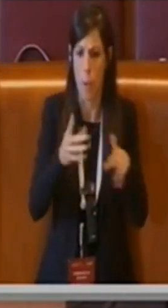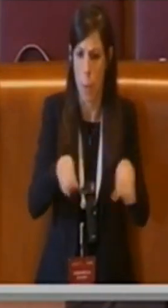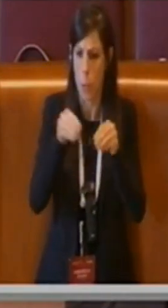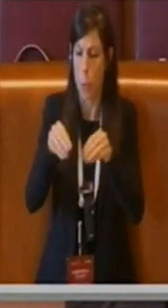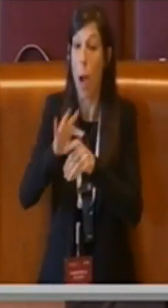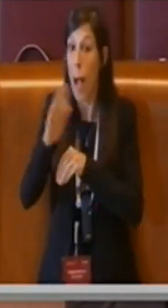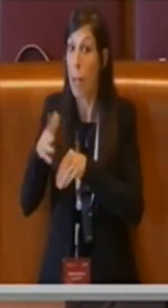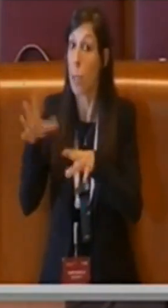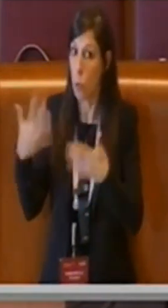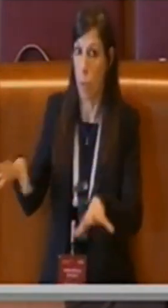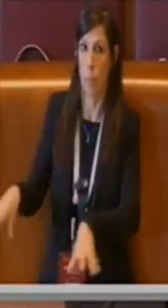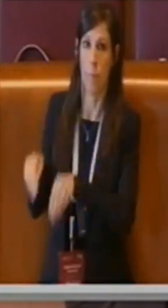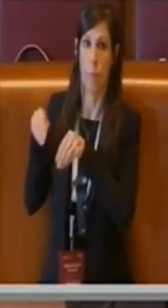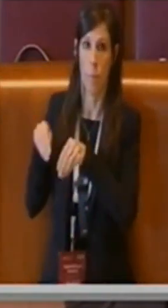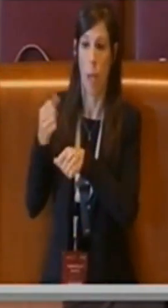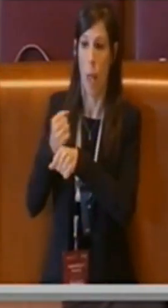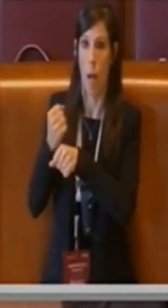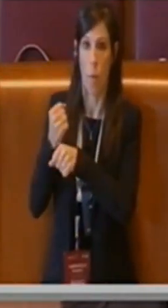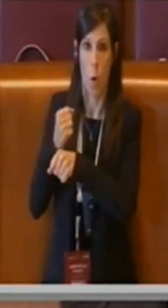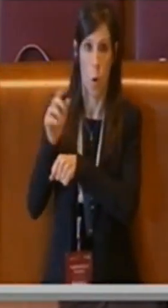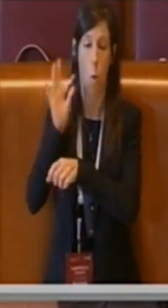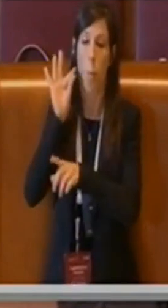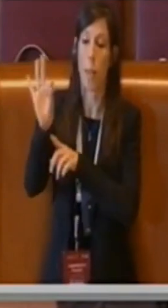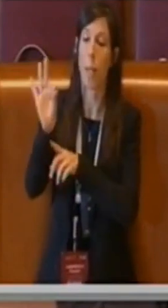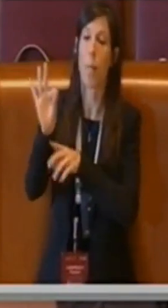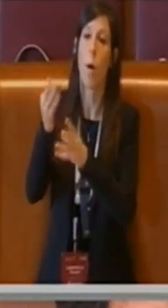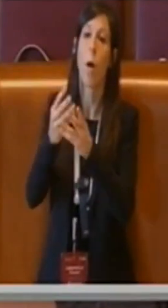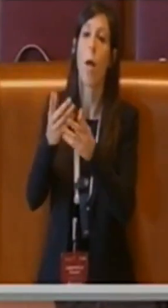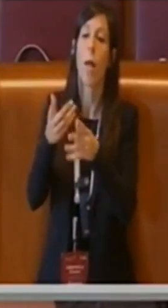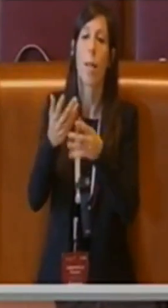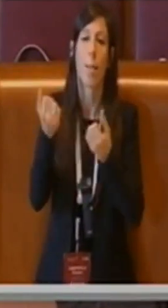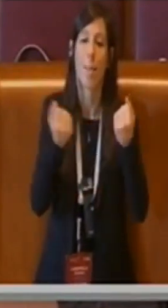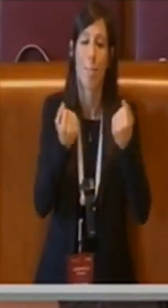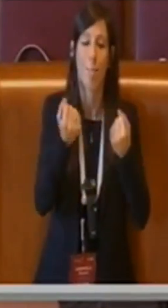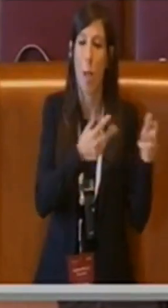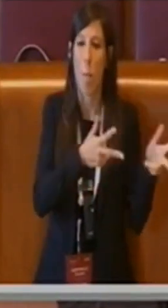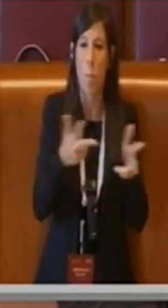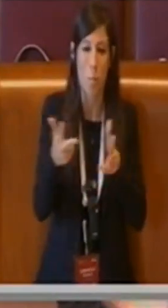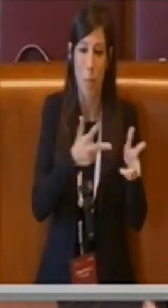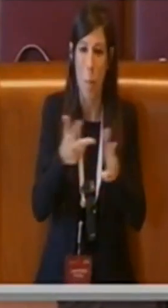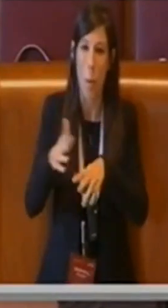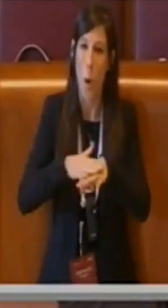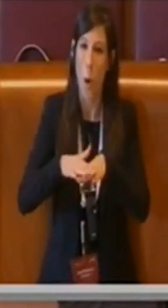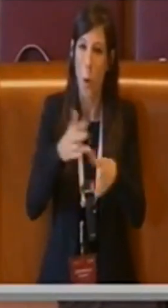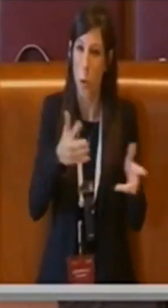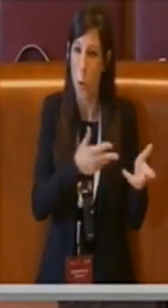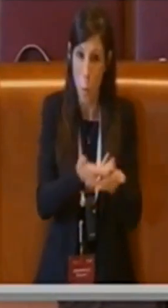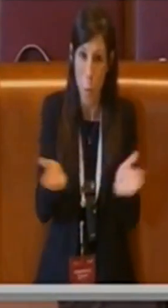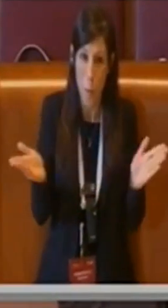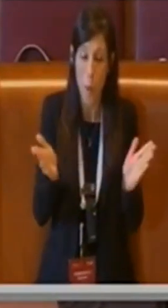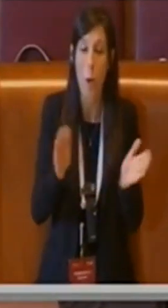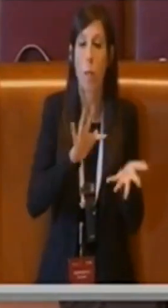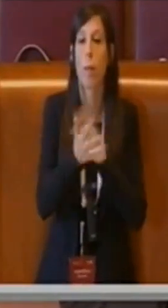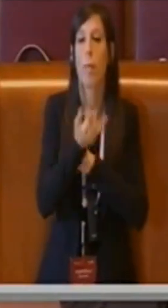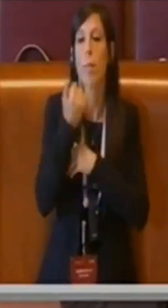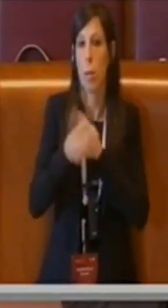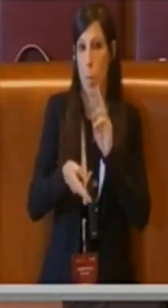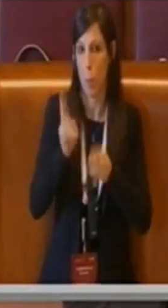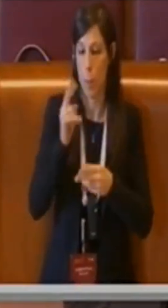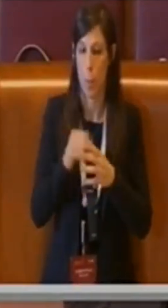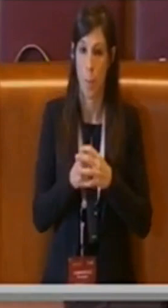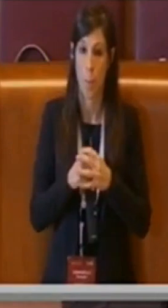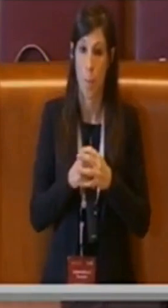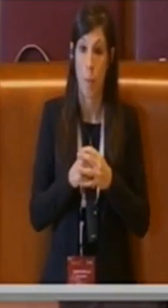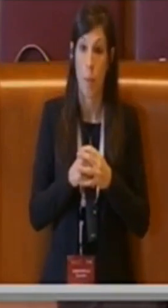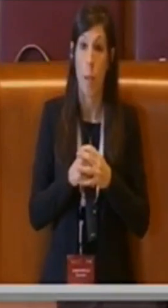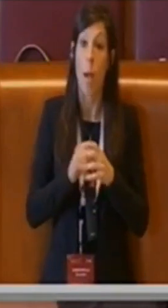a fluidificare il trasporto pubblico, dicevo piccoli interventi ma anche grandi interventi, pensiamo all'enorme lavoro che è stato fatto con il